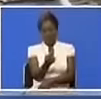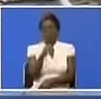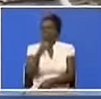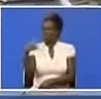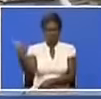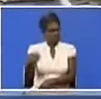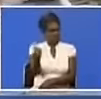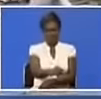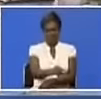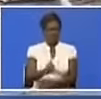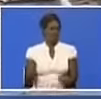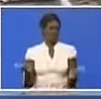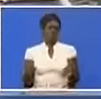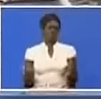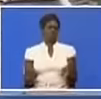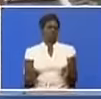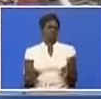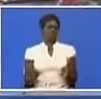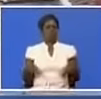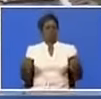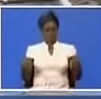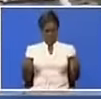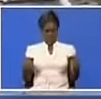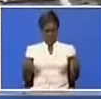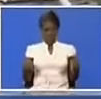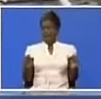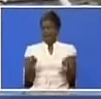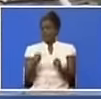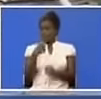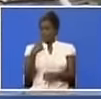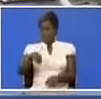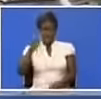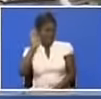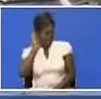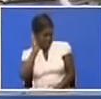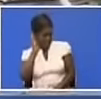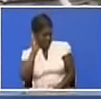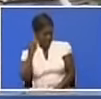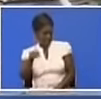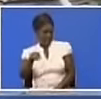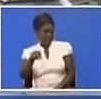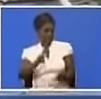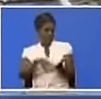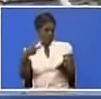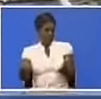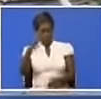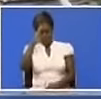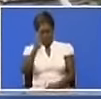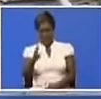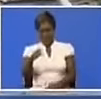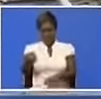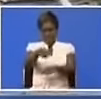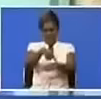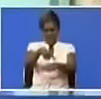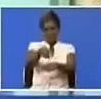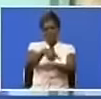sio kupigwa. Sasa ni kupanic. Ni kupanic. Hata inasemekana alikuwa ameaguka on Sunday kwa masaa matatu pale